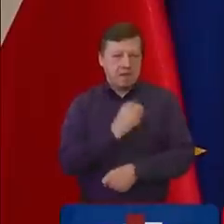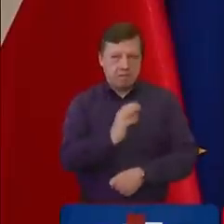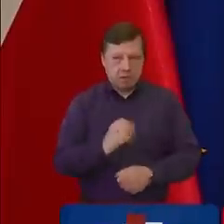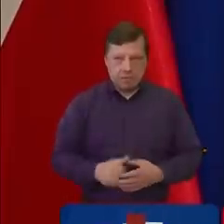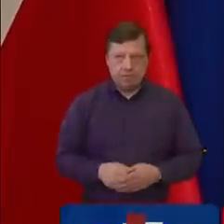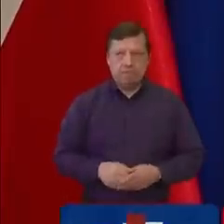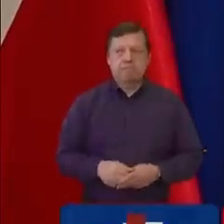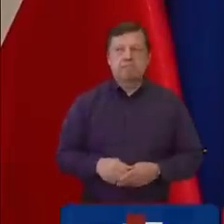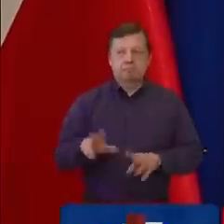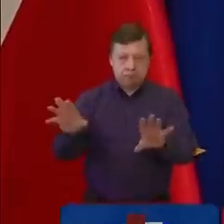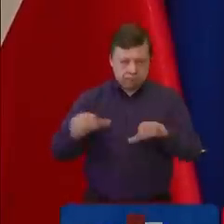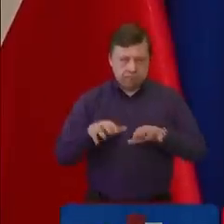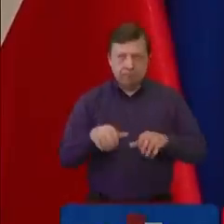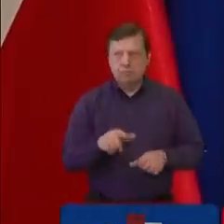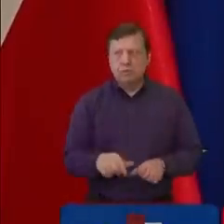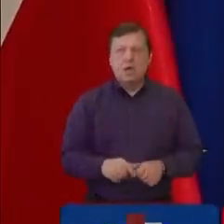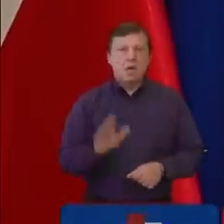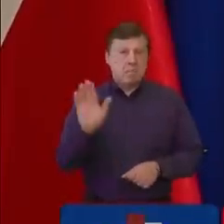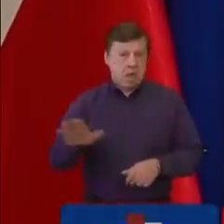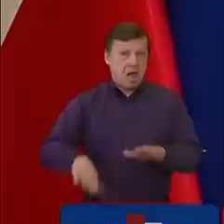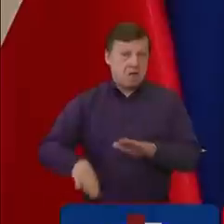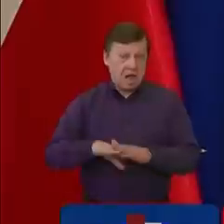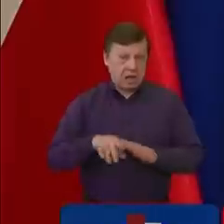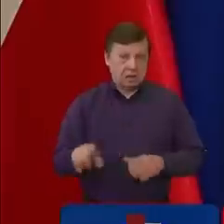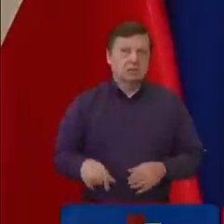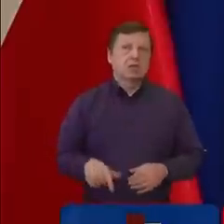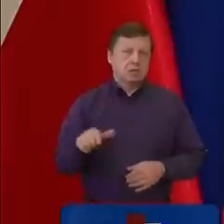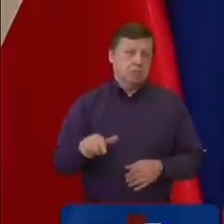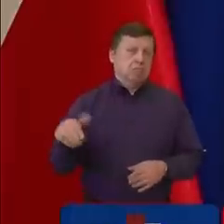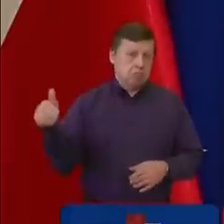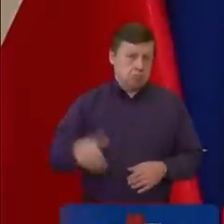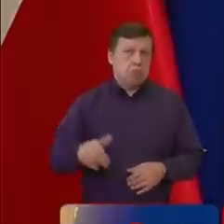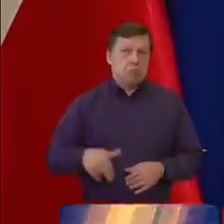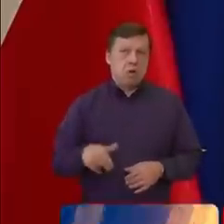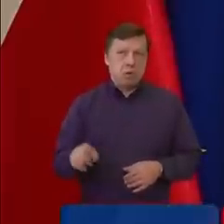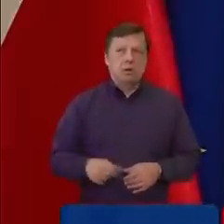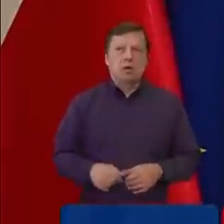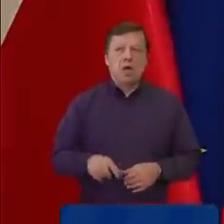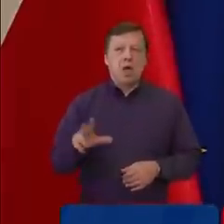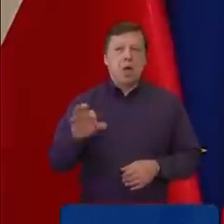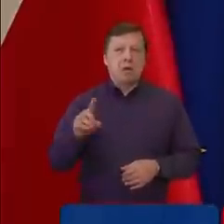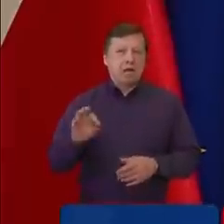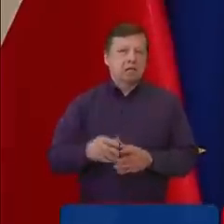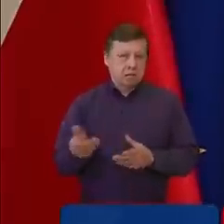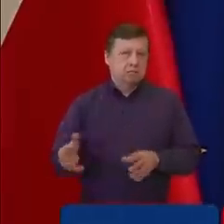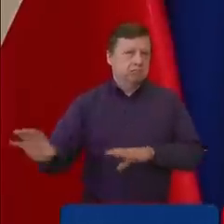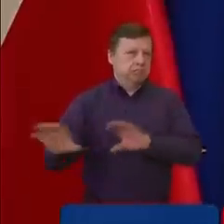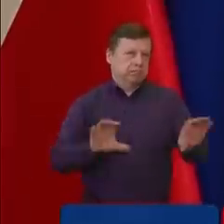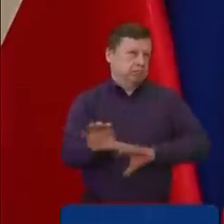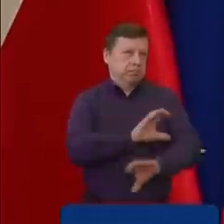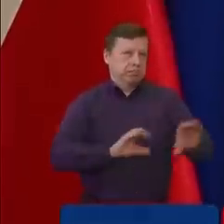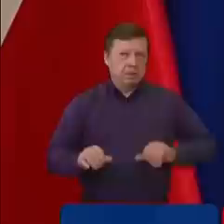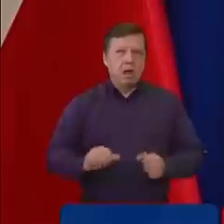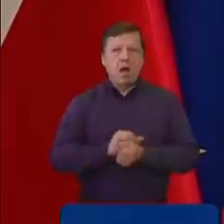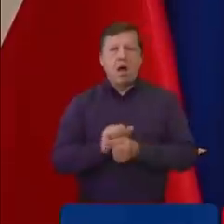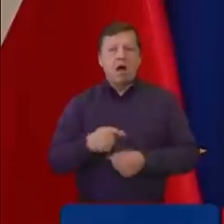rodzaju fundusze, instytucje, które mają gwarancję Skarbu Państwa, też mogą lokować na rynku te obligacje, a my na rynku wtórnym od